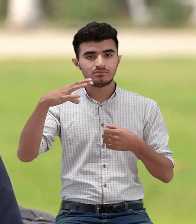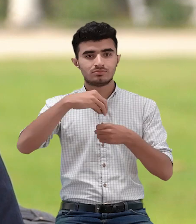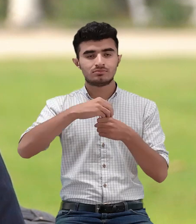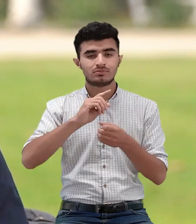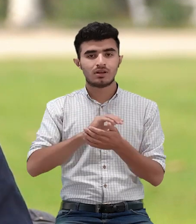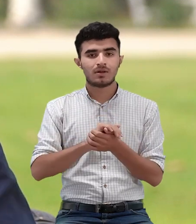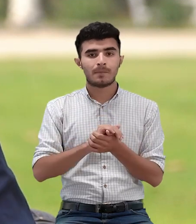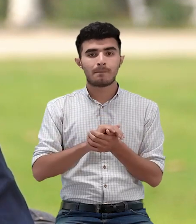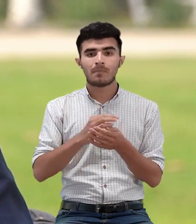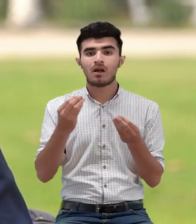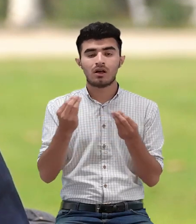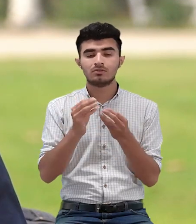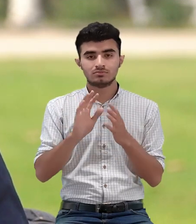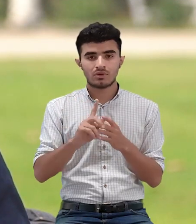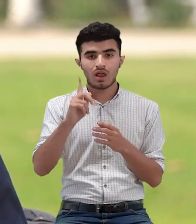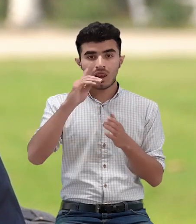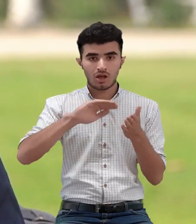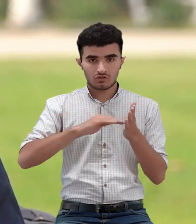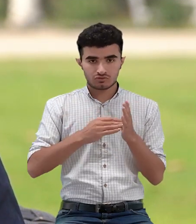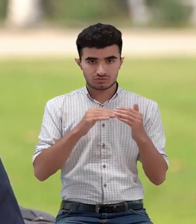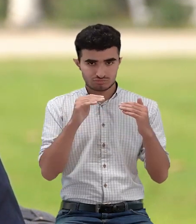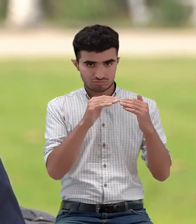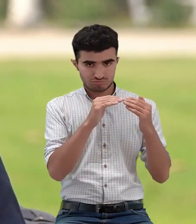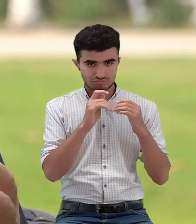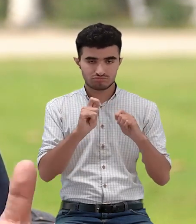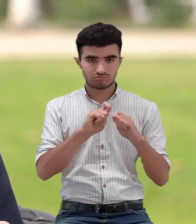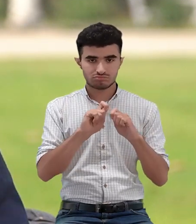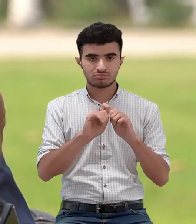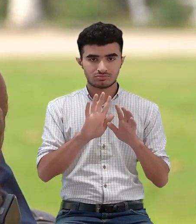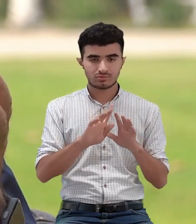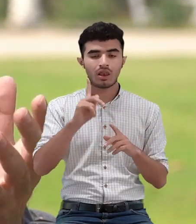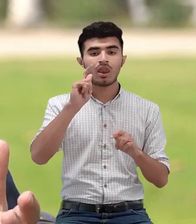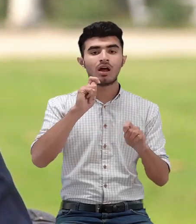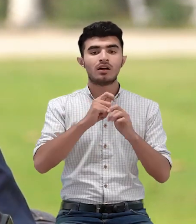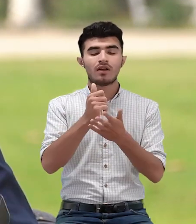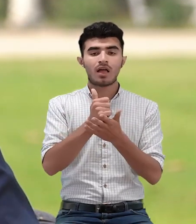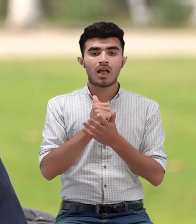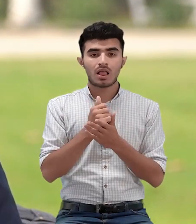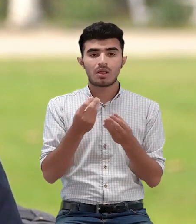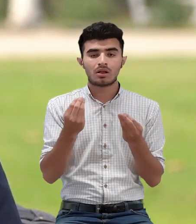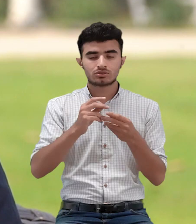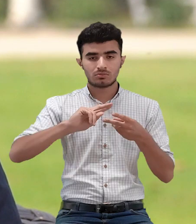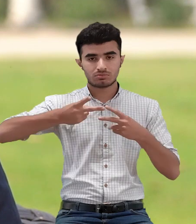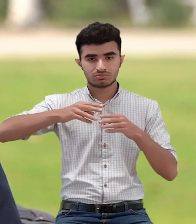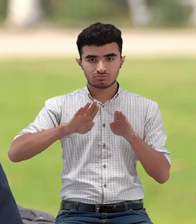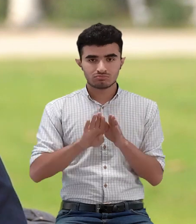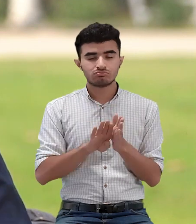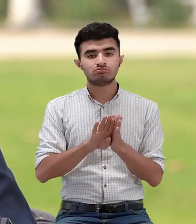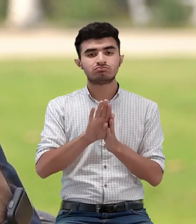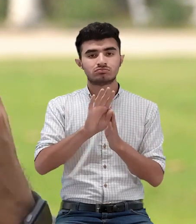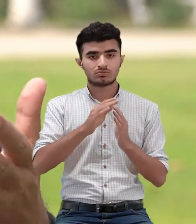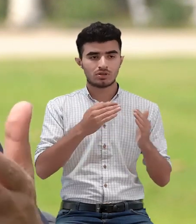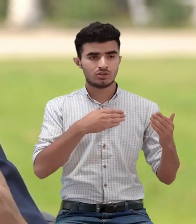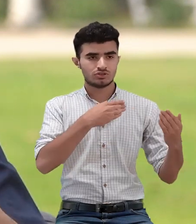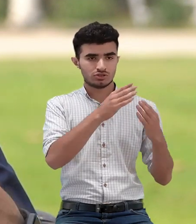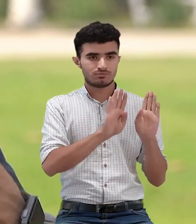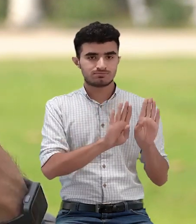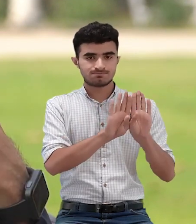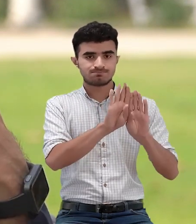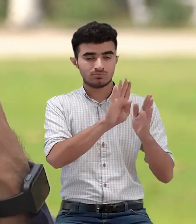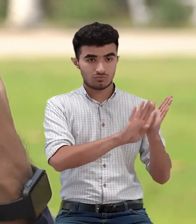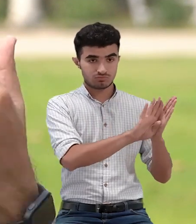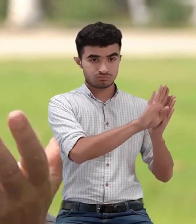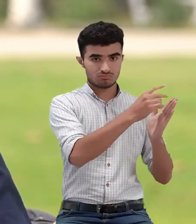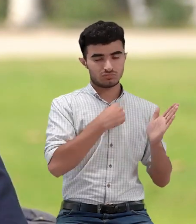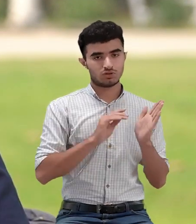ہے، اس کو کمپٹیشن کے لیے اللہ نے پیدا کیا ہے تاکہ سارے لوگ سٹرگل کریں، ایک دوسرے سے آگے نکلنے کی کوشش کریں، کریٹیوٹی وجود میں